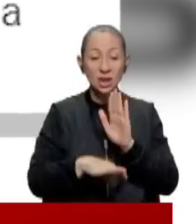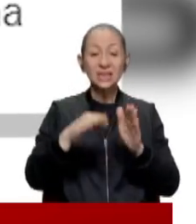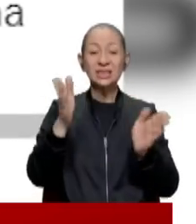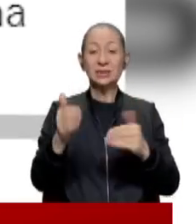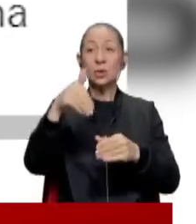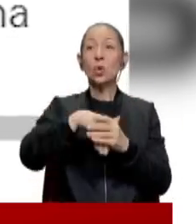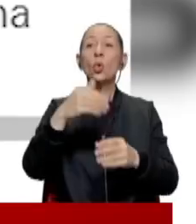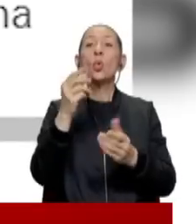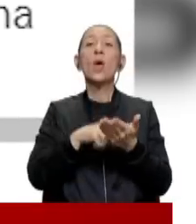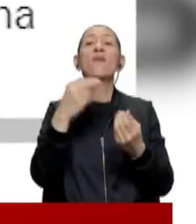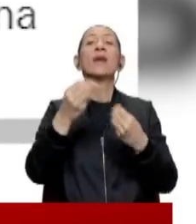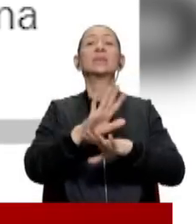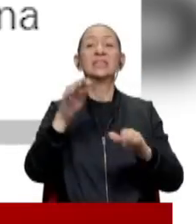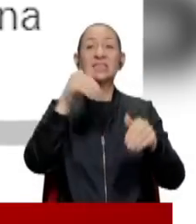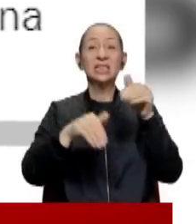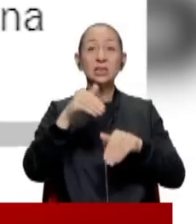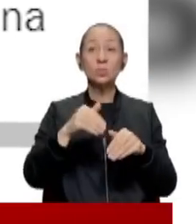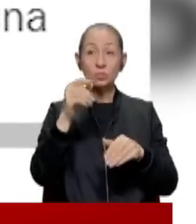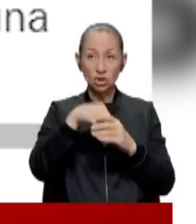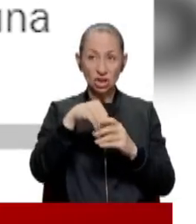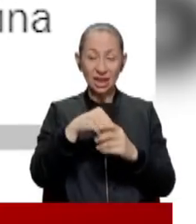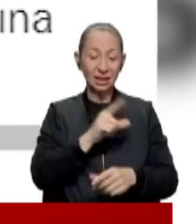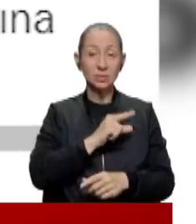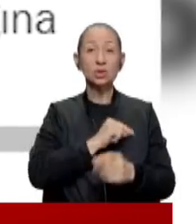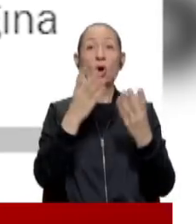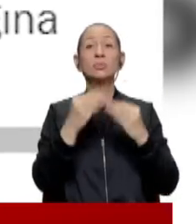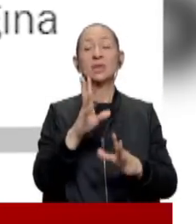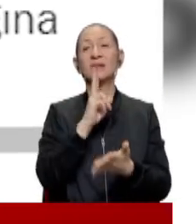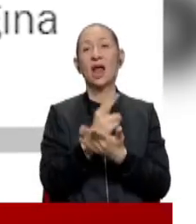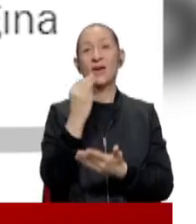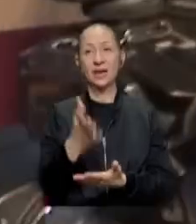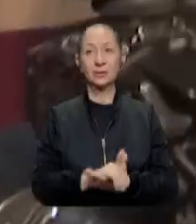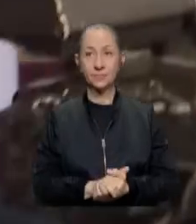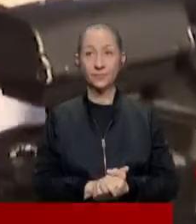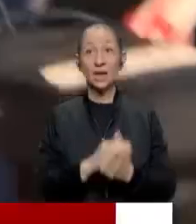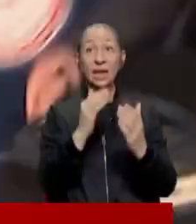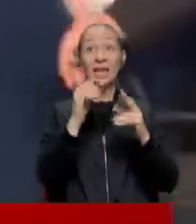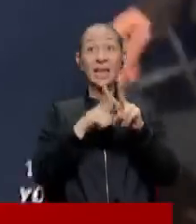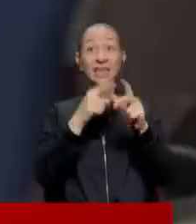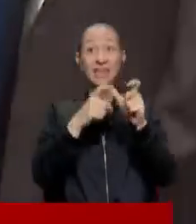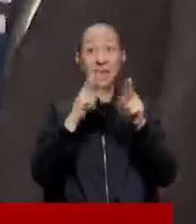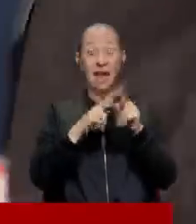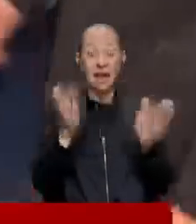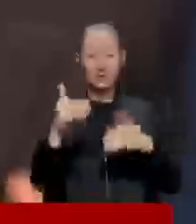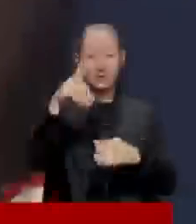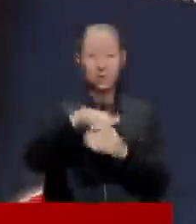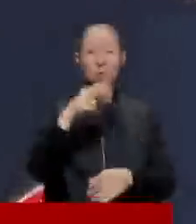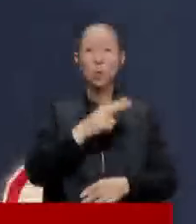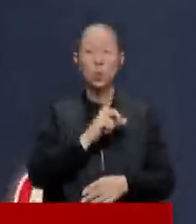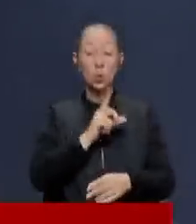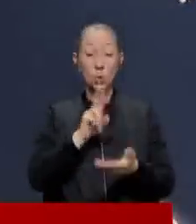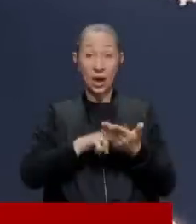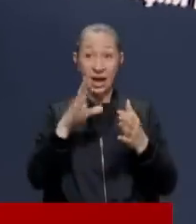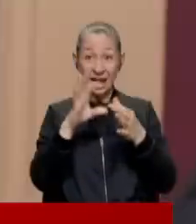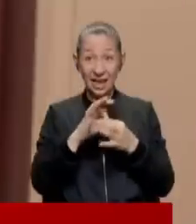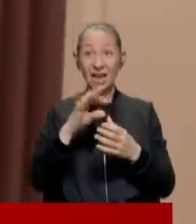kurullarına üye veremeyeceklerine seçim kurullarında temsilci bulunduramayacağına karar verdi Yüksek Seçim Kurulunun sandık kurulu üyelikleriyle ilgili